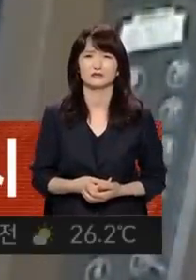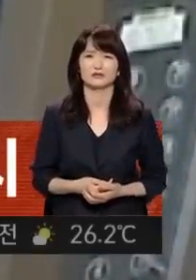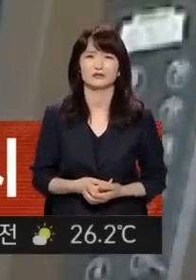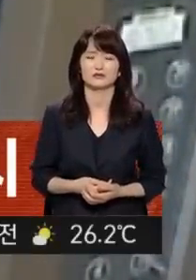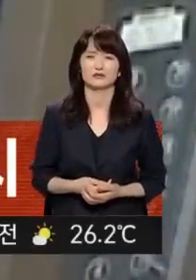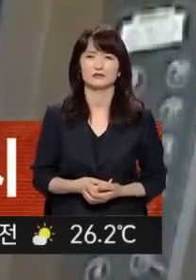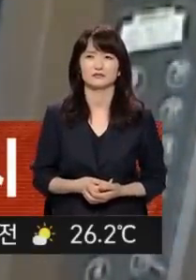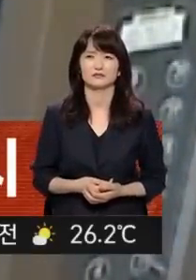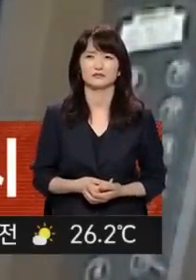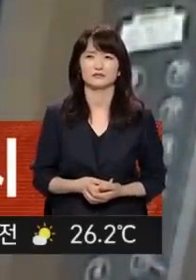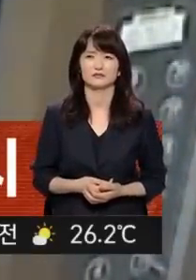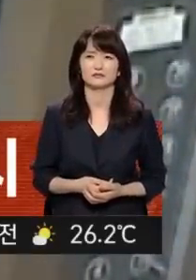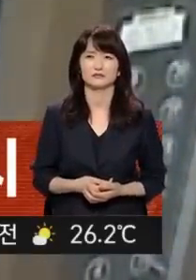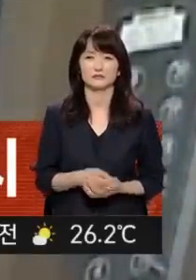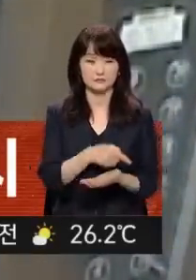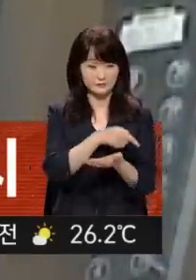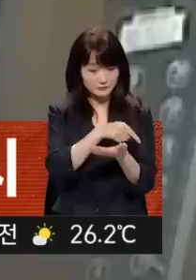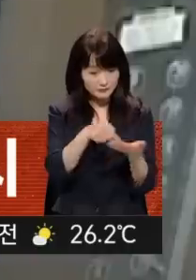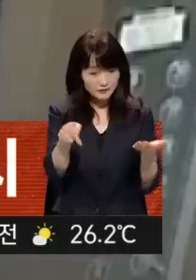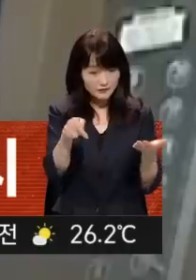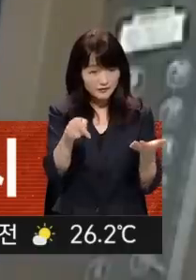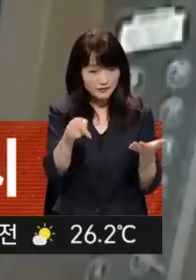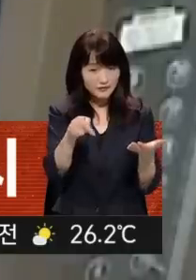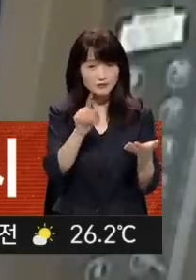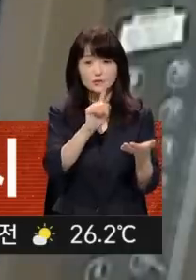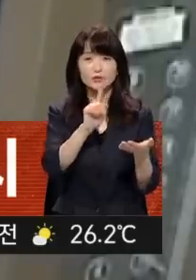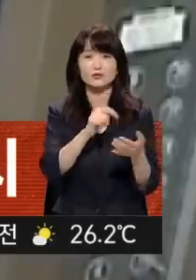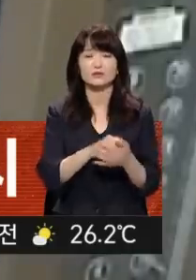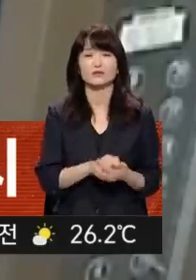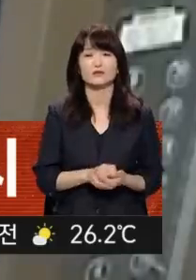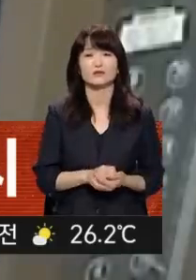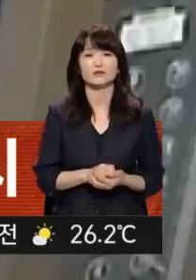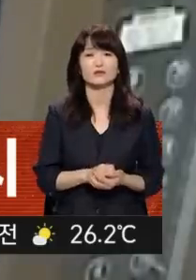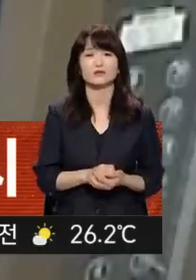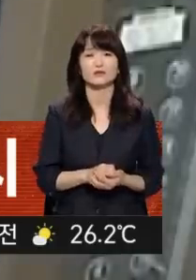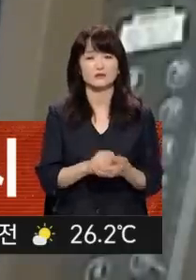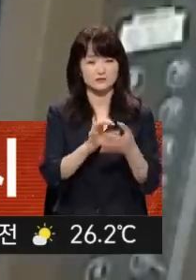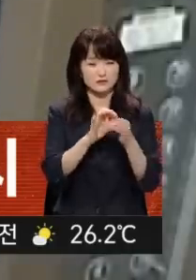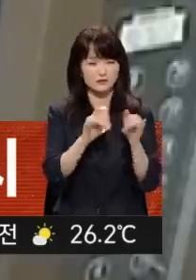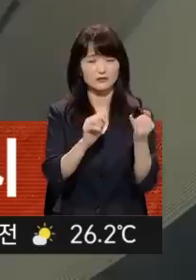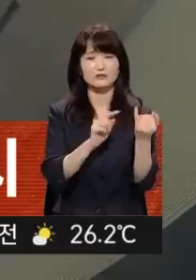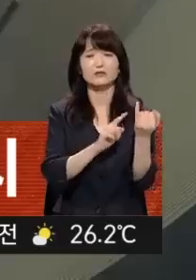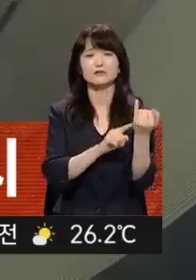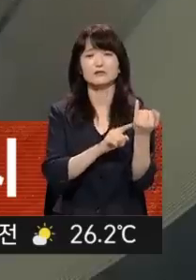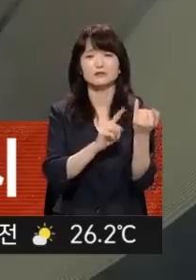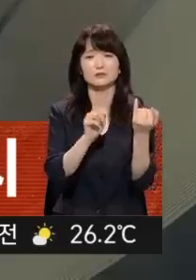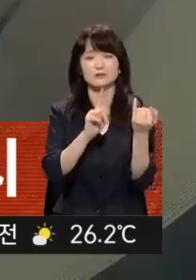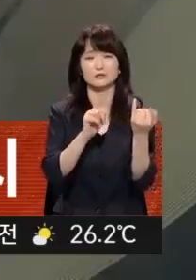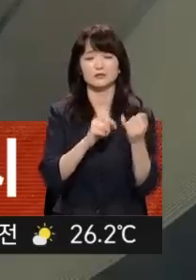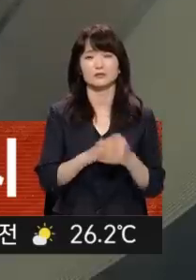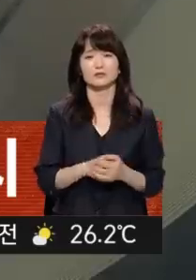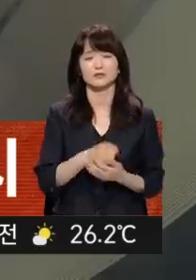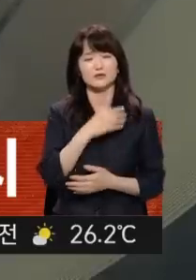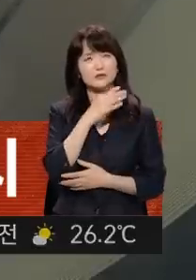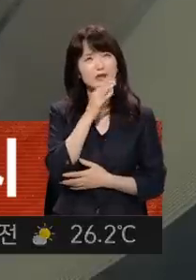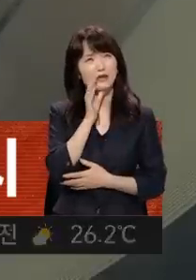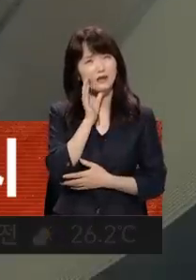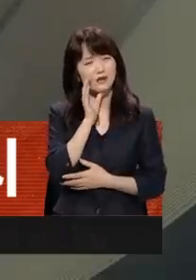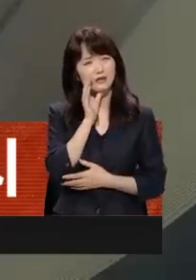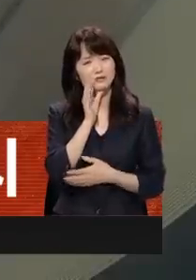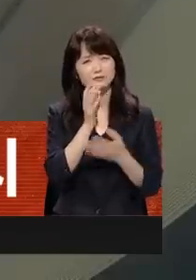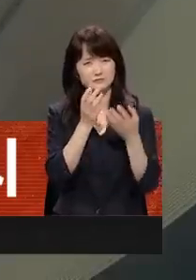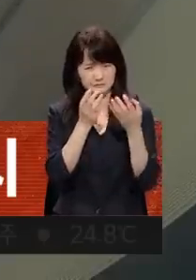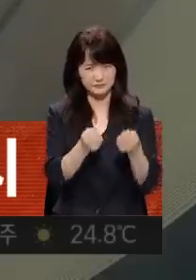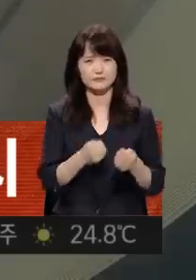사실 저는 그 피해를 당하게 되면이 그 피해를 입은 그 당사자 같은 경우는 통상 이제 나이가 이제 많으신